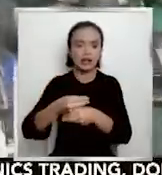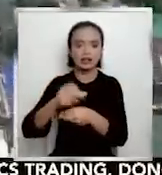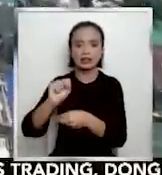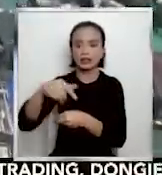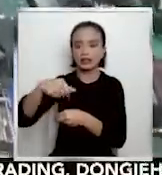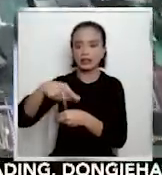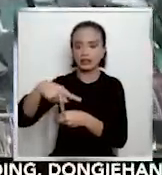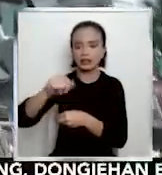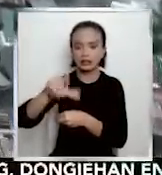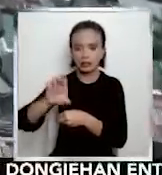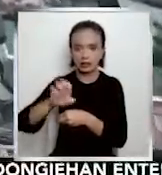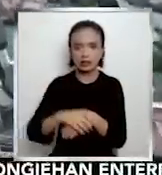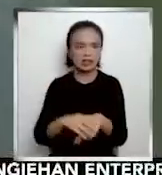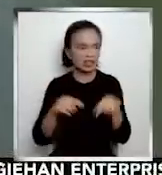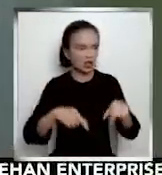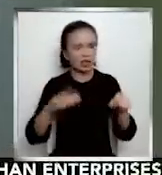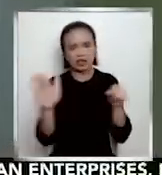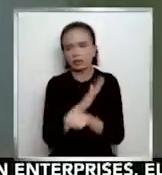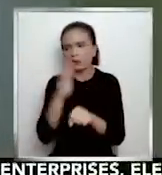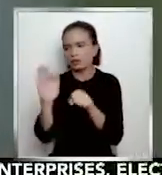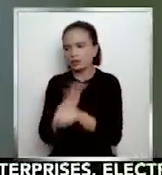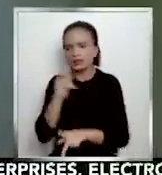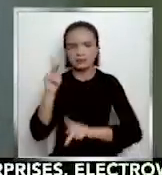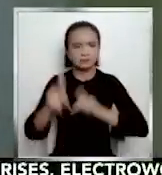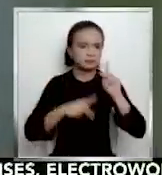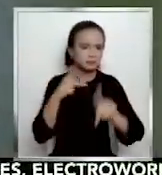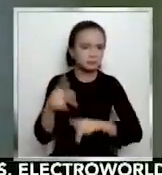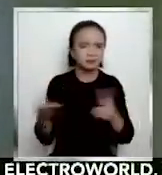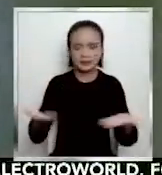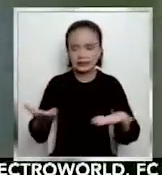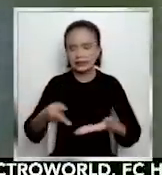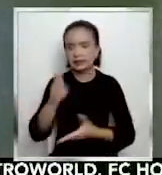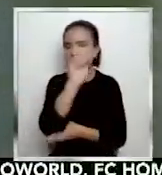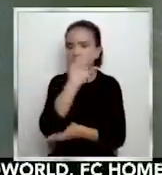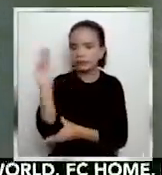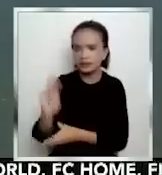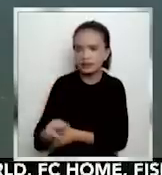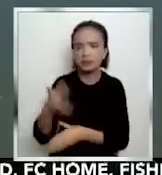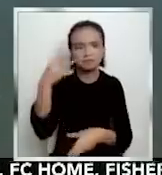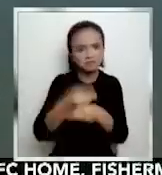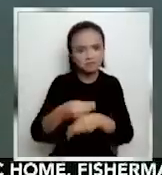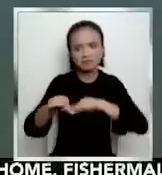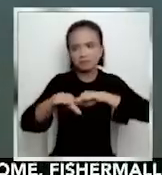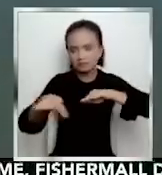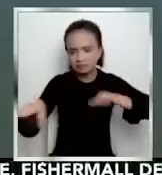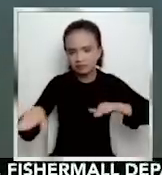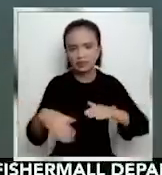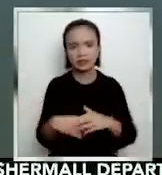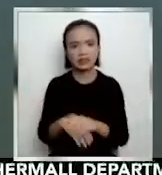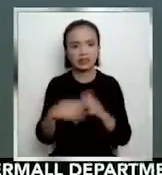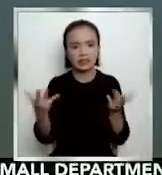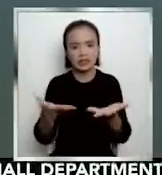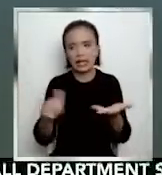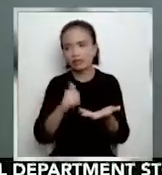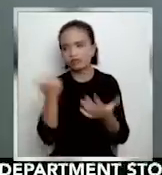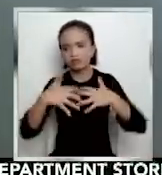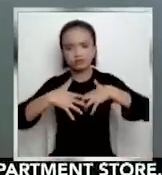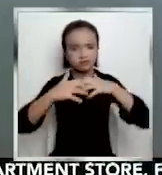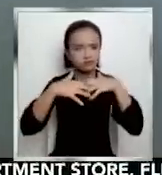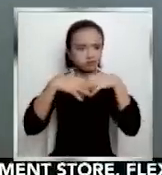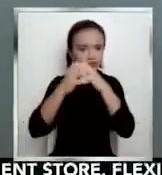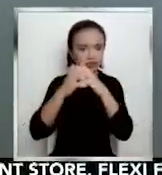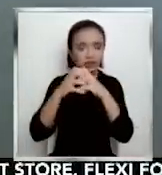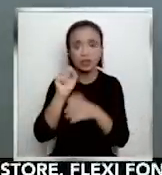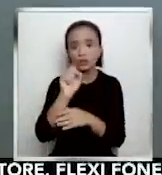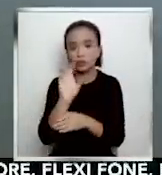is ang City of Manila. Madami tayo nagiging problema on traffic, on where to put other development. So there is a